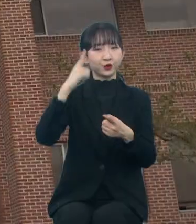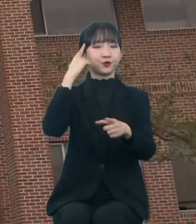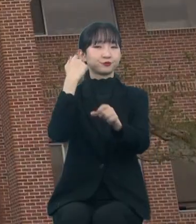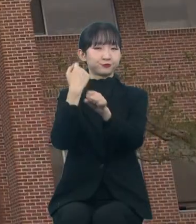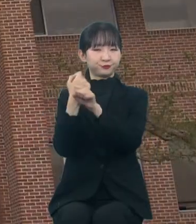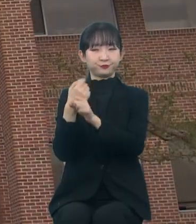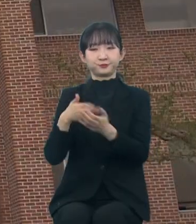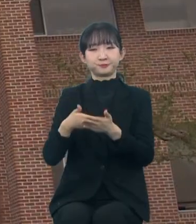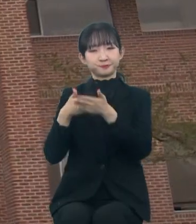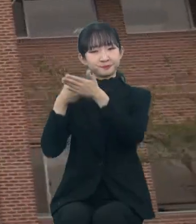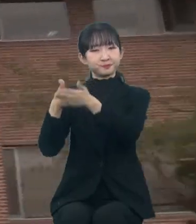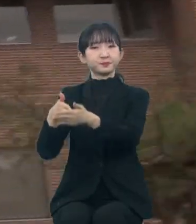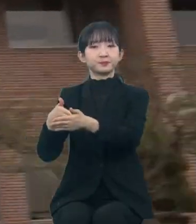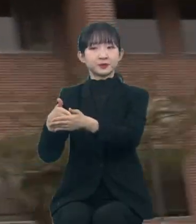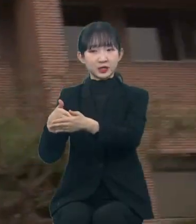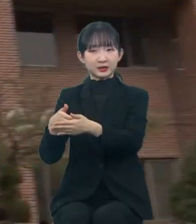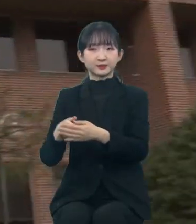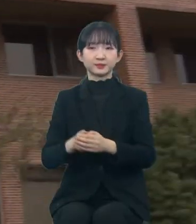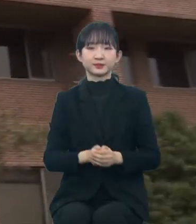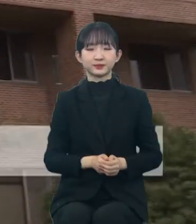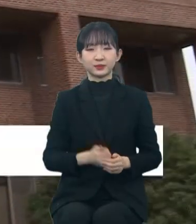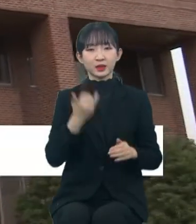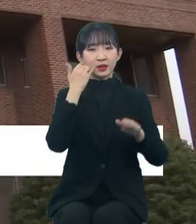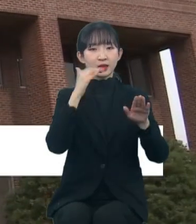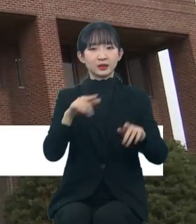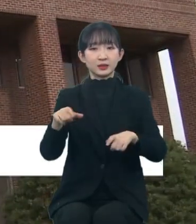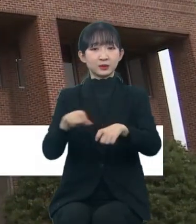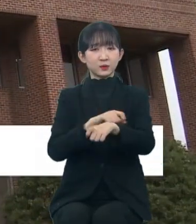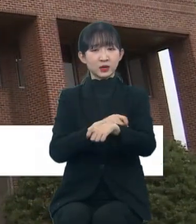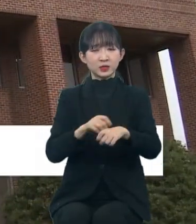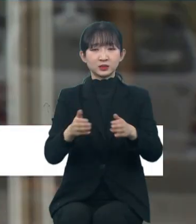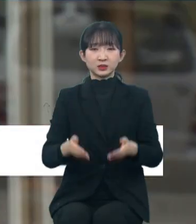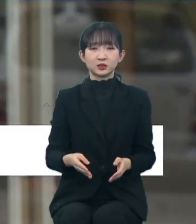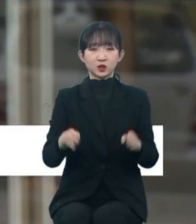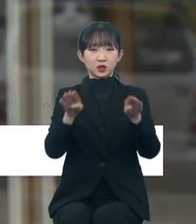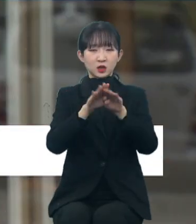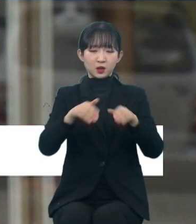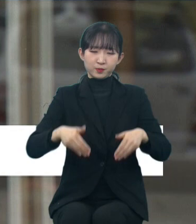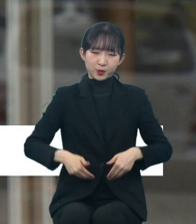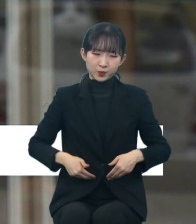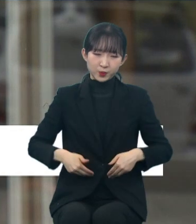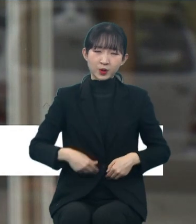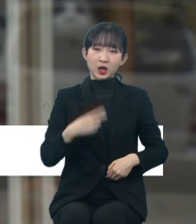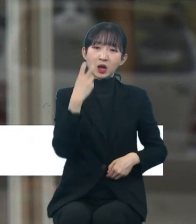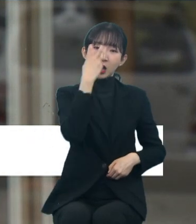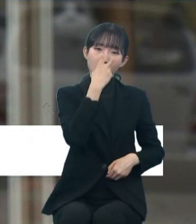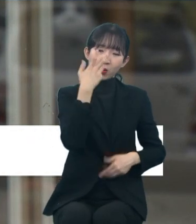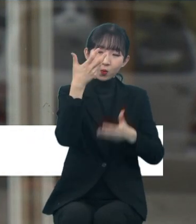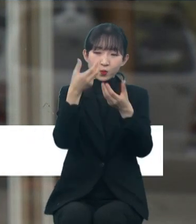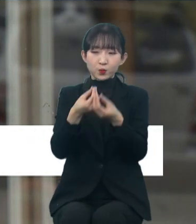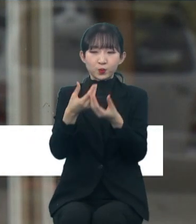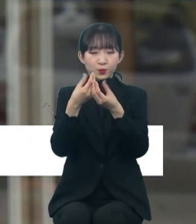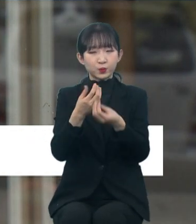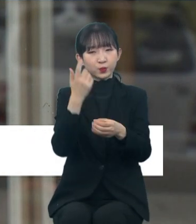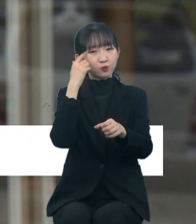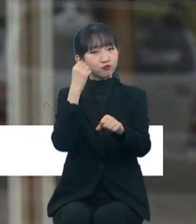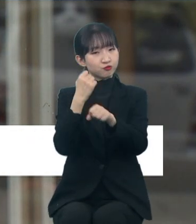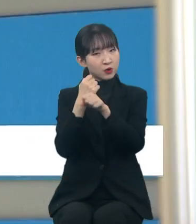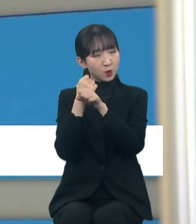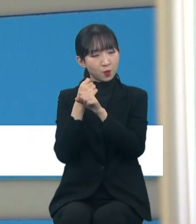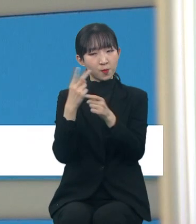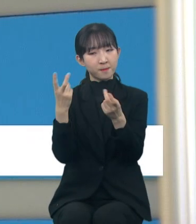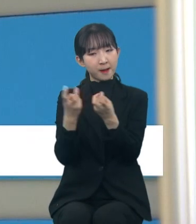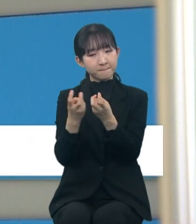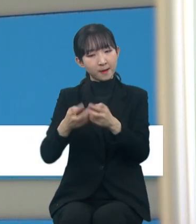의뢰했습니다. 해상 관광 특화 시설 도입 필요성을 검토하고 사례 연구, 해상 케이블카 구축 방안